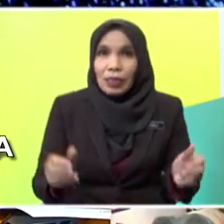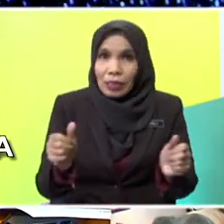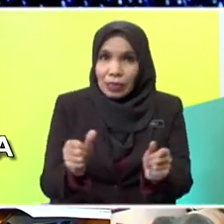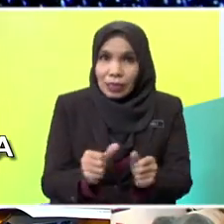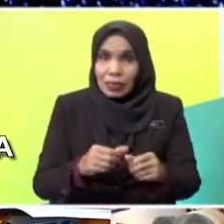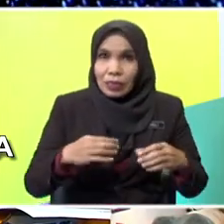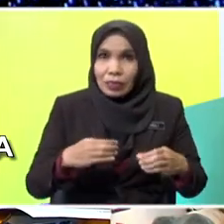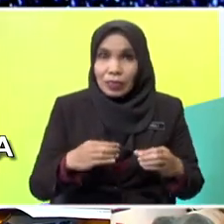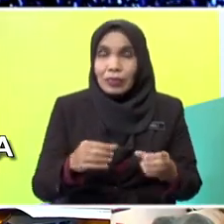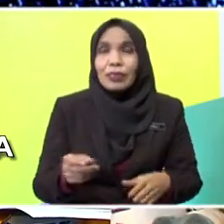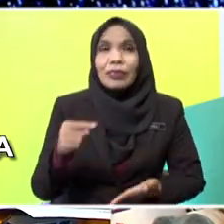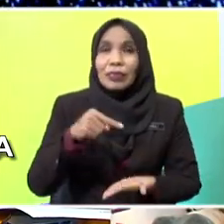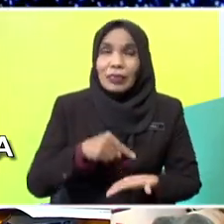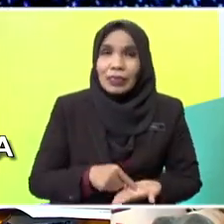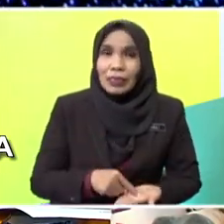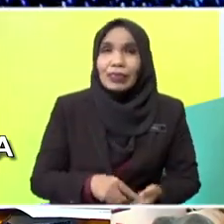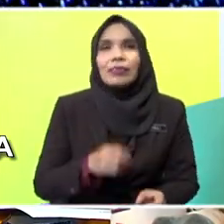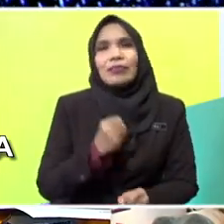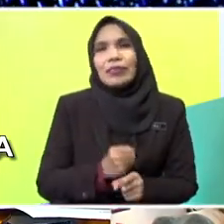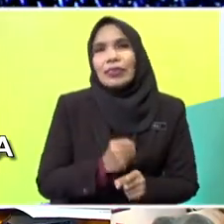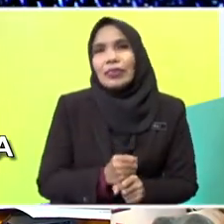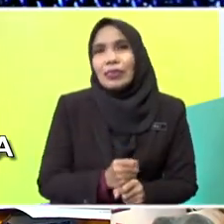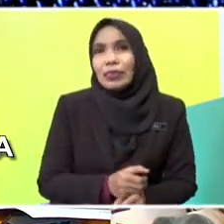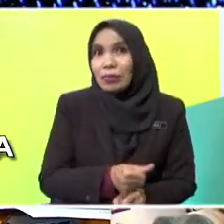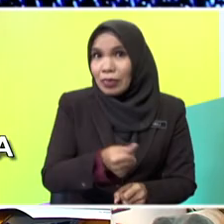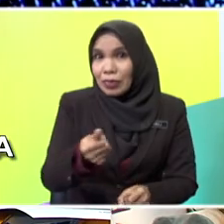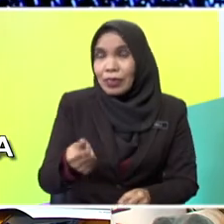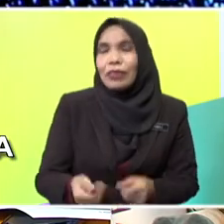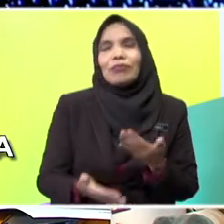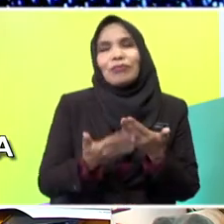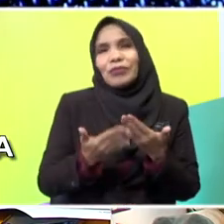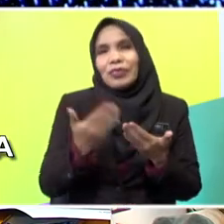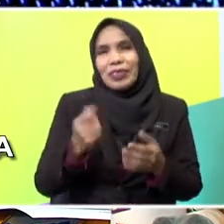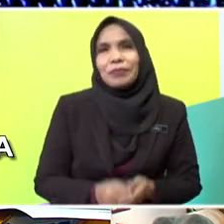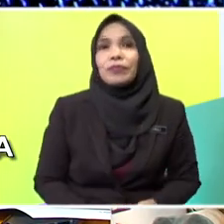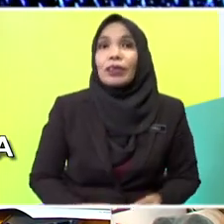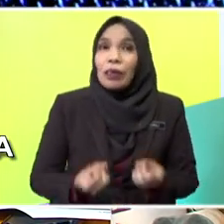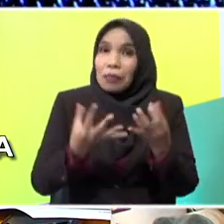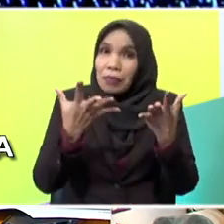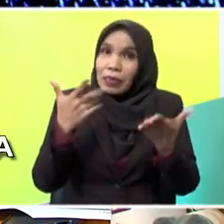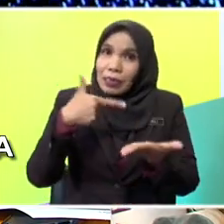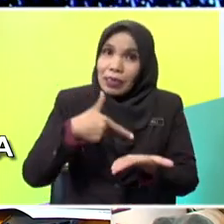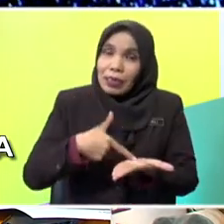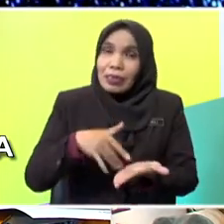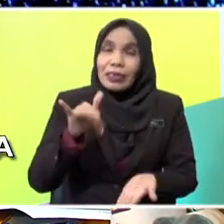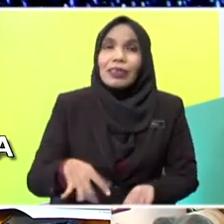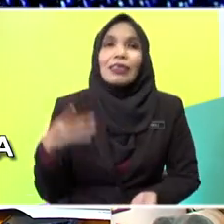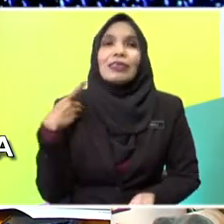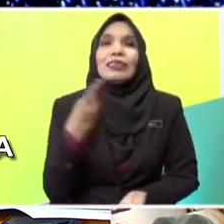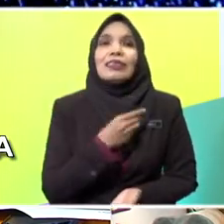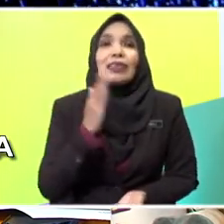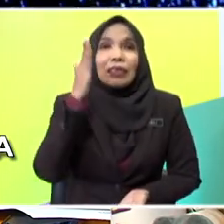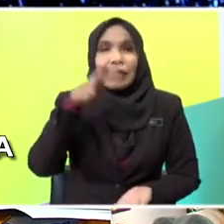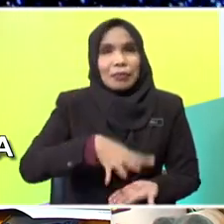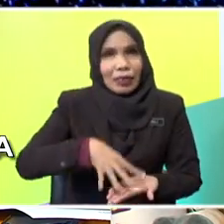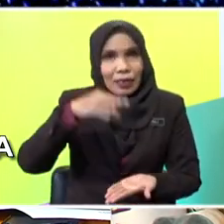murid-murid, pastinya kerja anda menjadi lebih mudah. Cikgu, banyak lagi sebenarnya yang akan kita belajar hari ini berkenaan